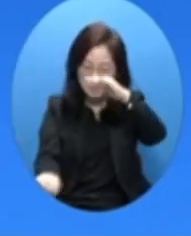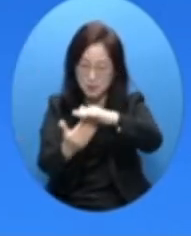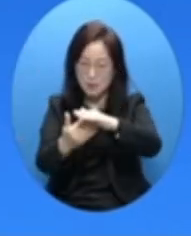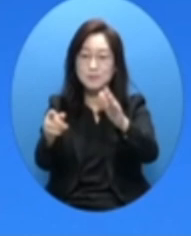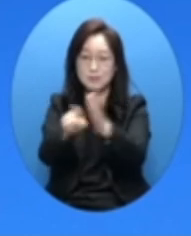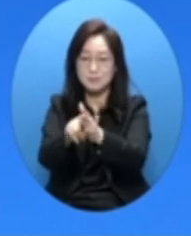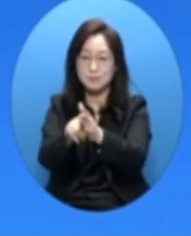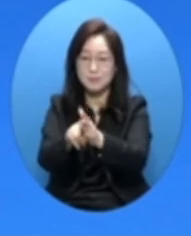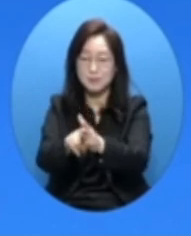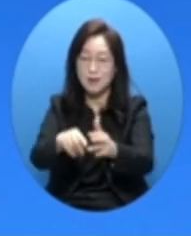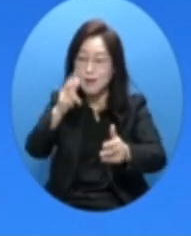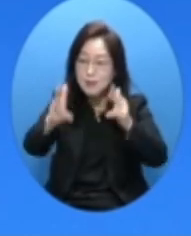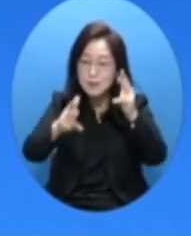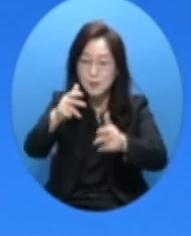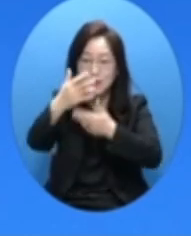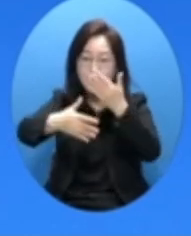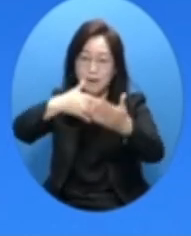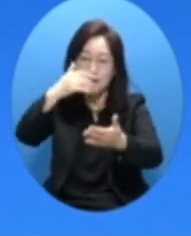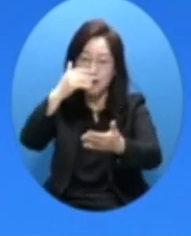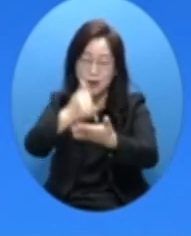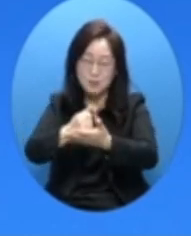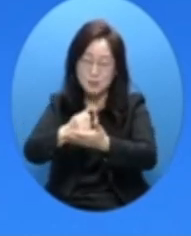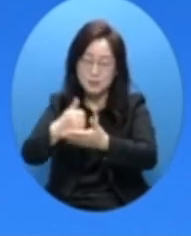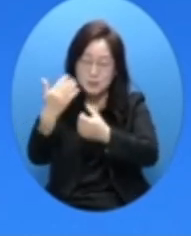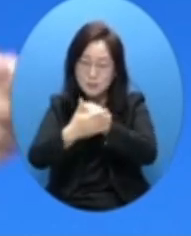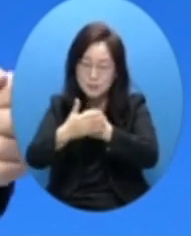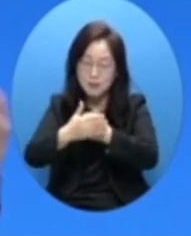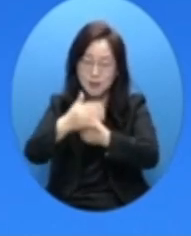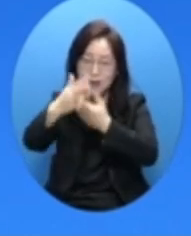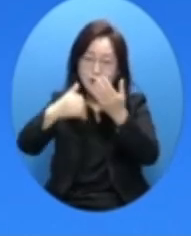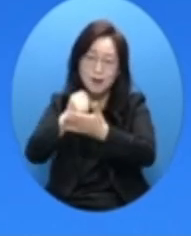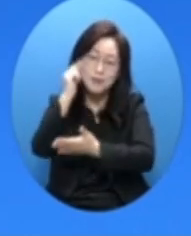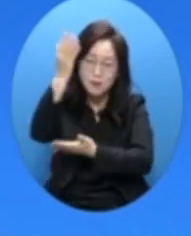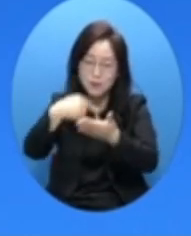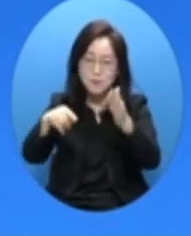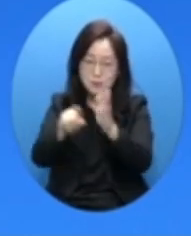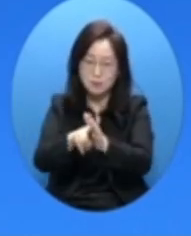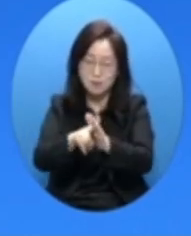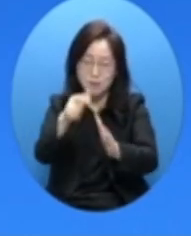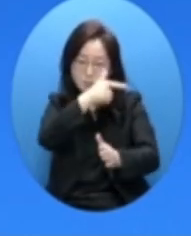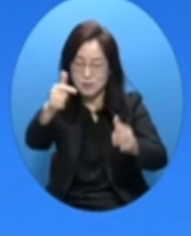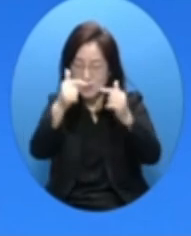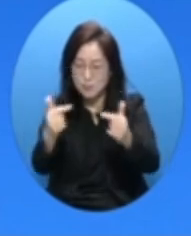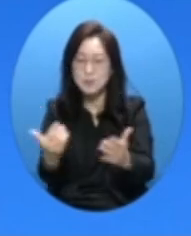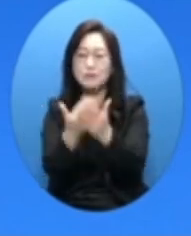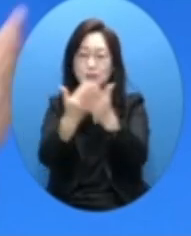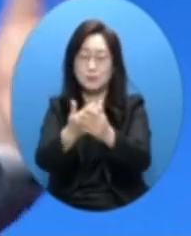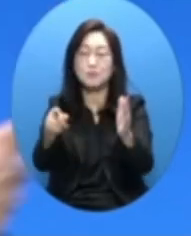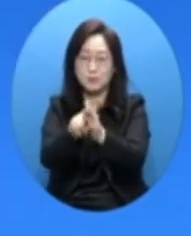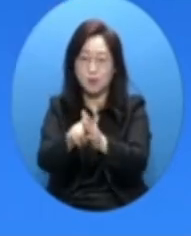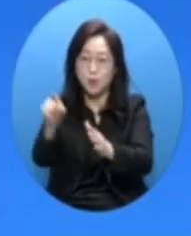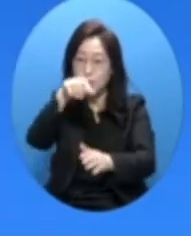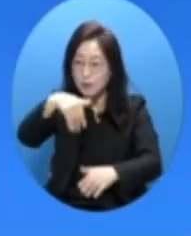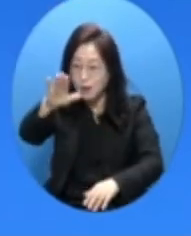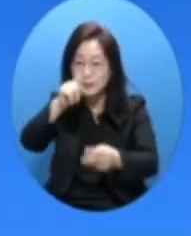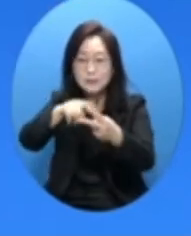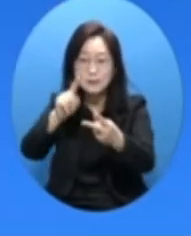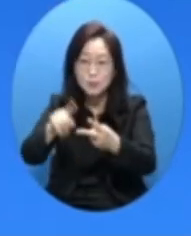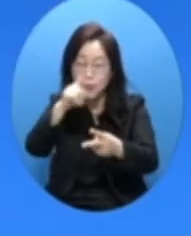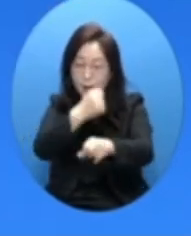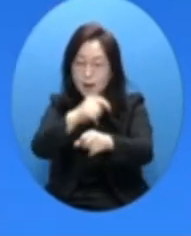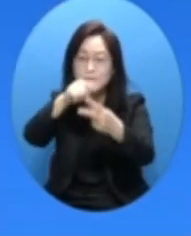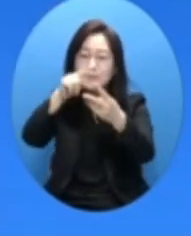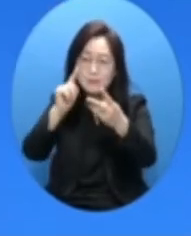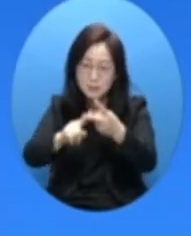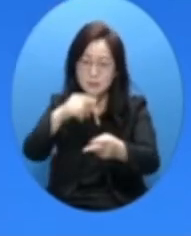여러분의 사업이 주님을 가운데 일어나서 하루 명을 위한 큰 사업들이 될 것입니다 언니를 가든지 무엇을 하든지 하나님을 통해서 영광을